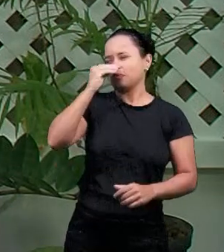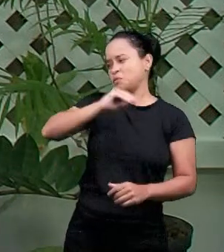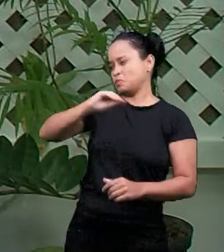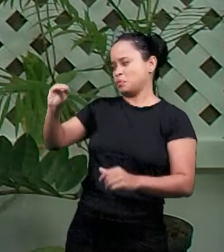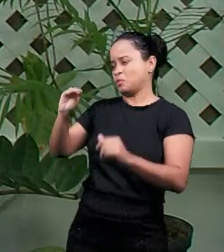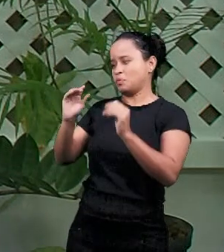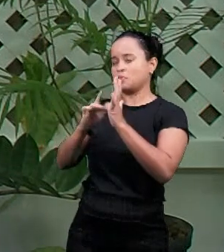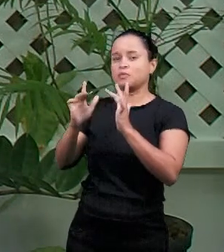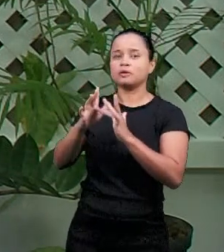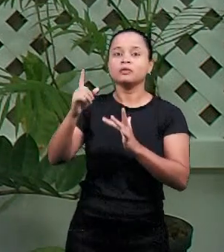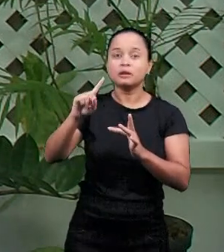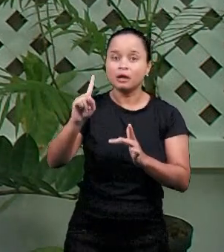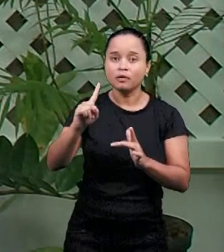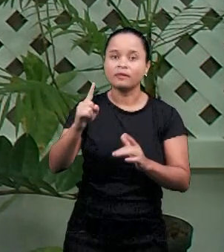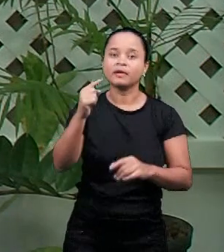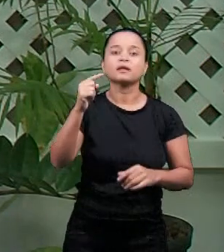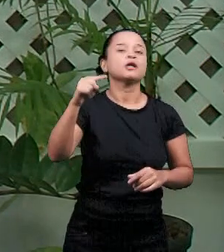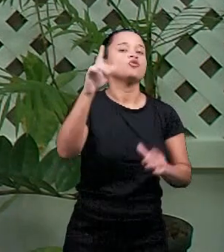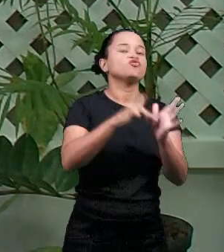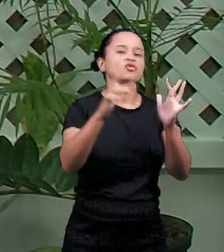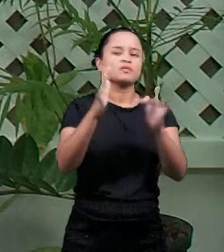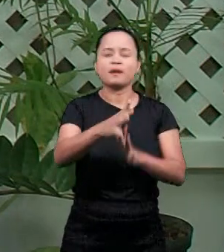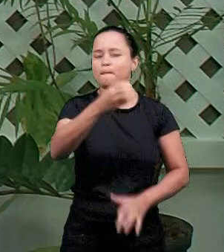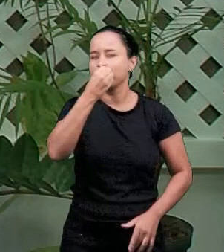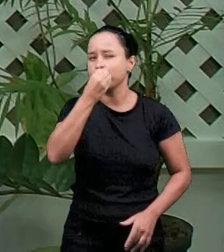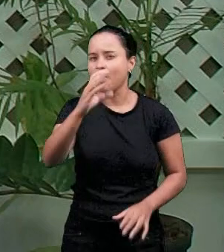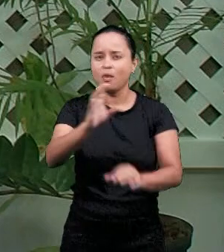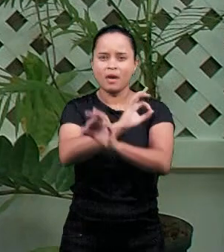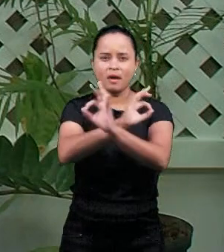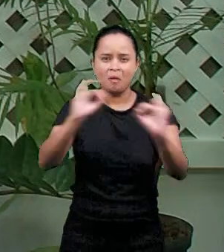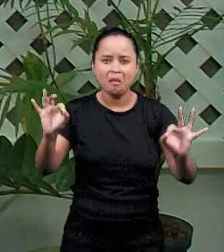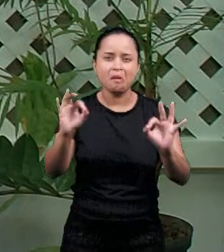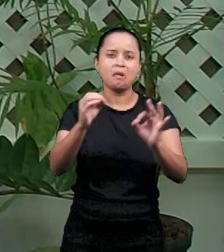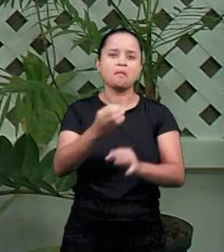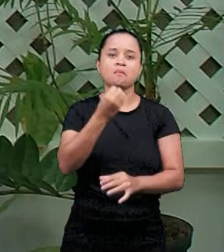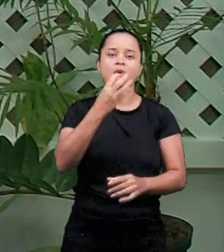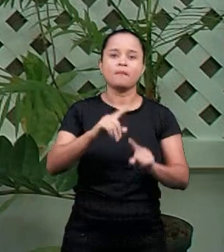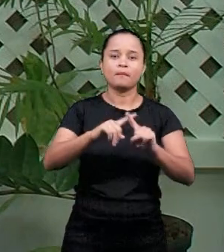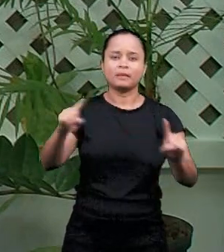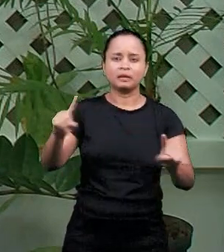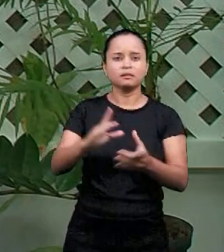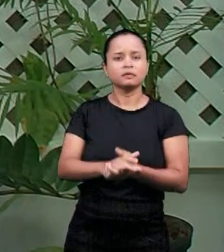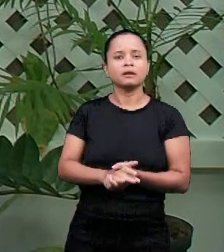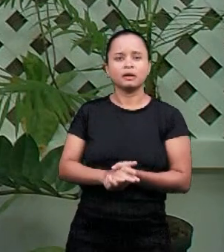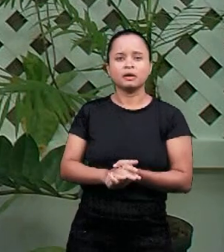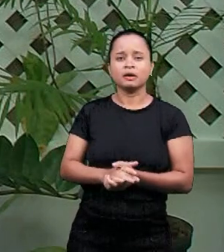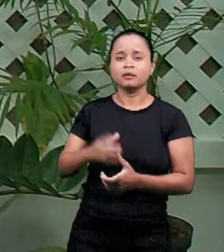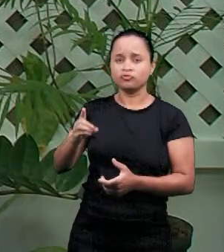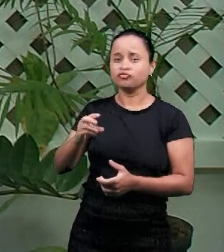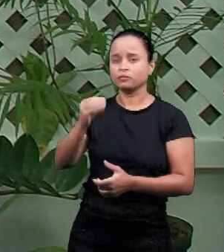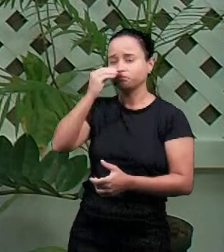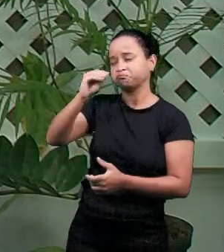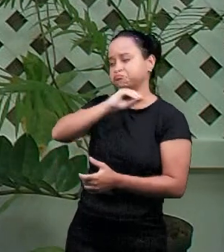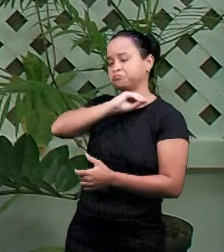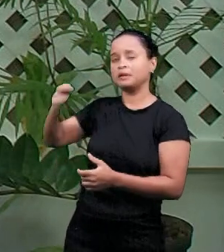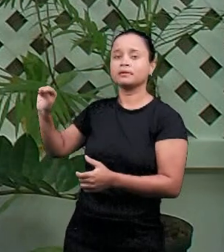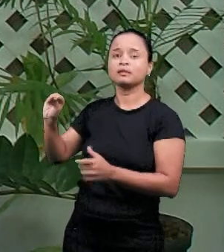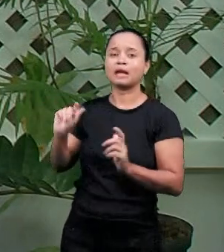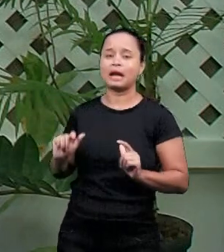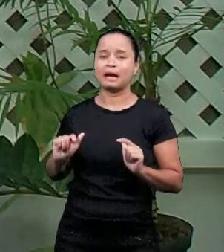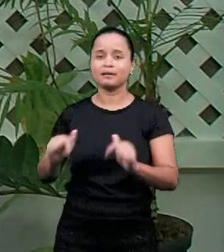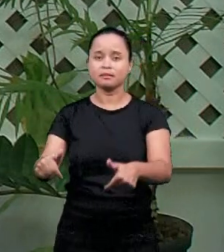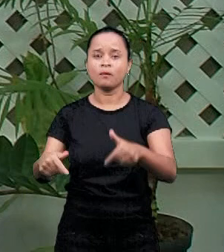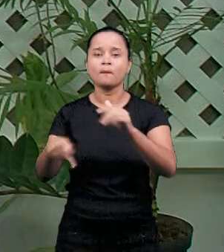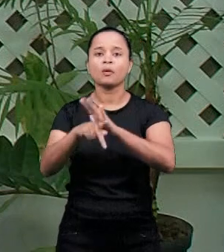Jésus, tout va bien. Mais il renie le Père et le Fils. Il renie l'opération du Saint-Esprit.